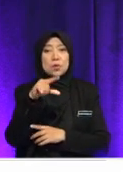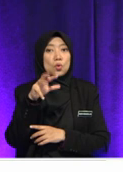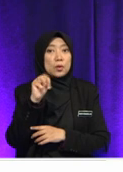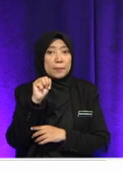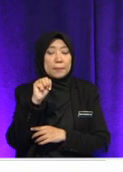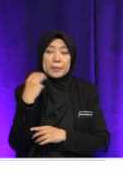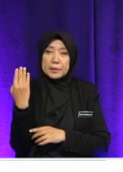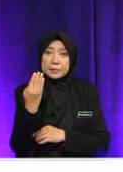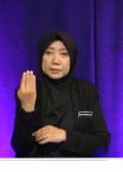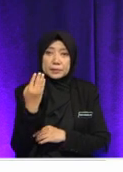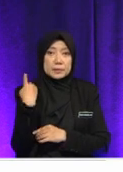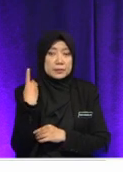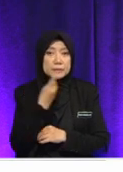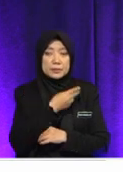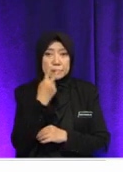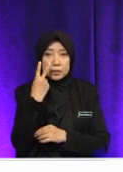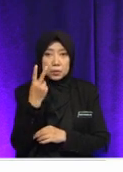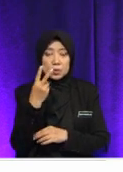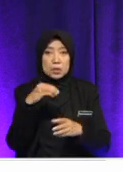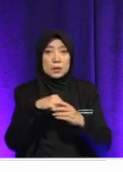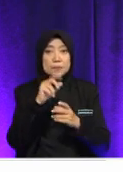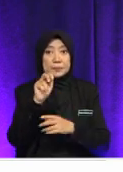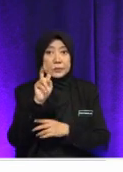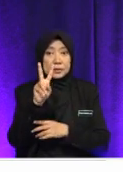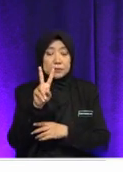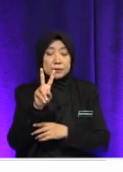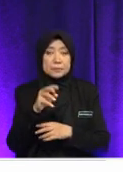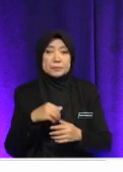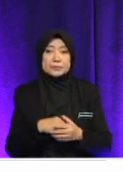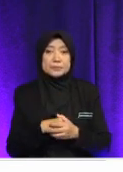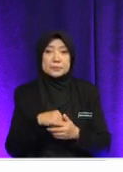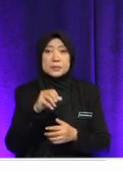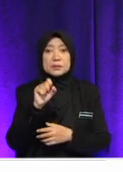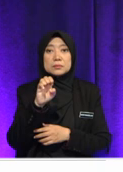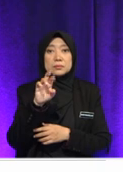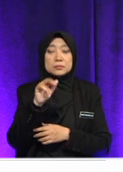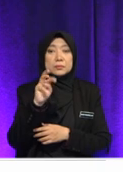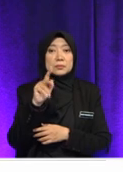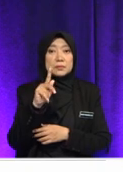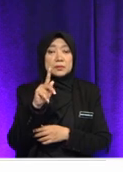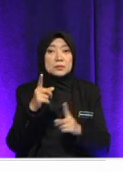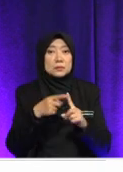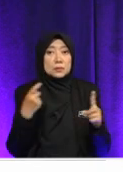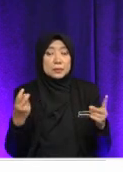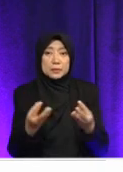kalau kita tengok dokumentari Oke serambi ini biasa dibuat daripada apel merah